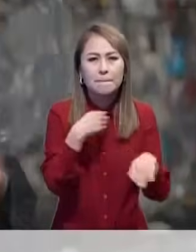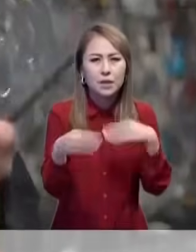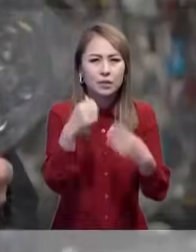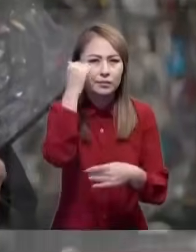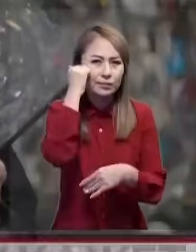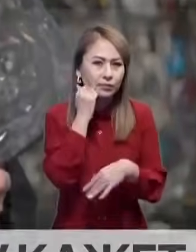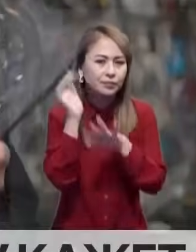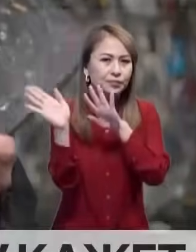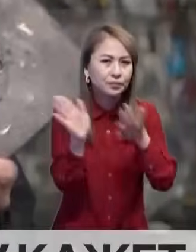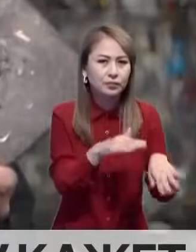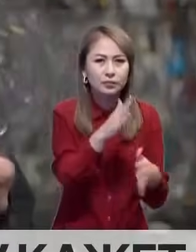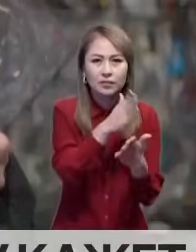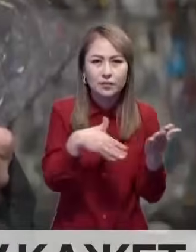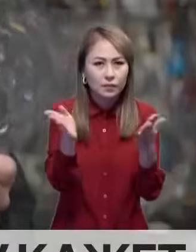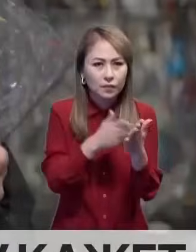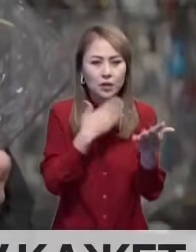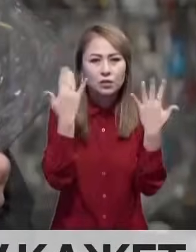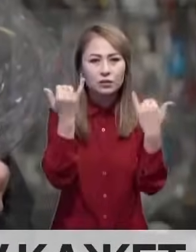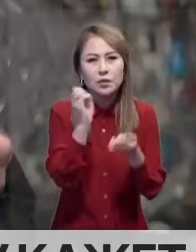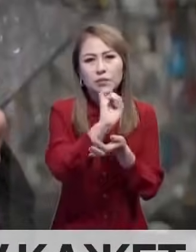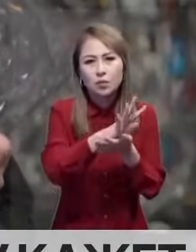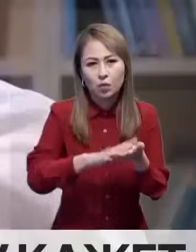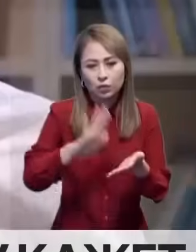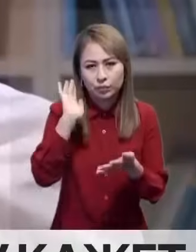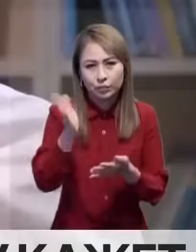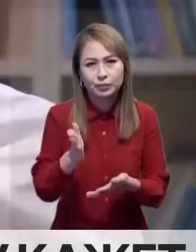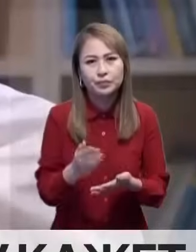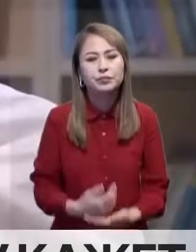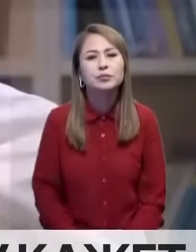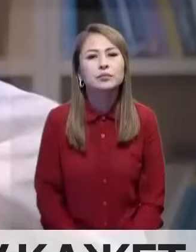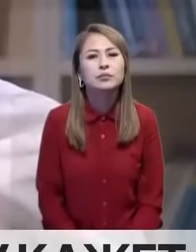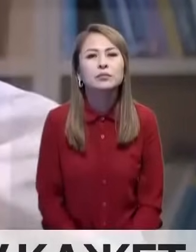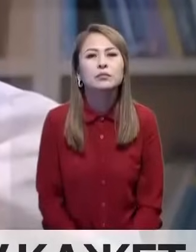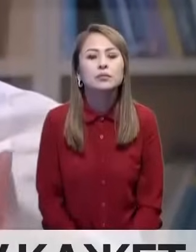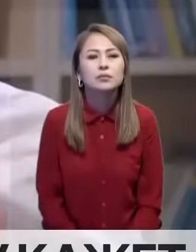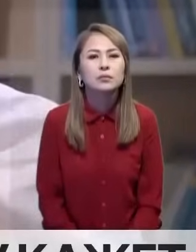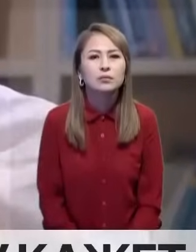әбден ескіріп, жарамсыз болғанша осы істі жалғастыра береміз.